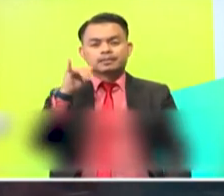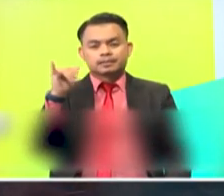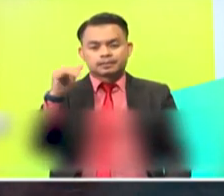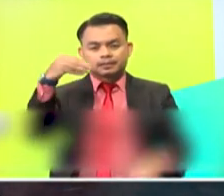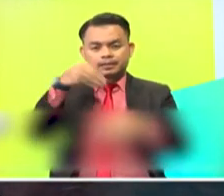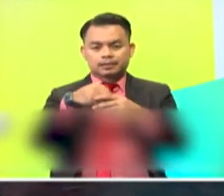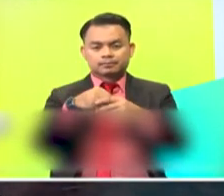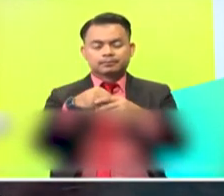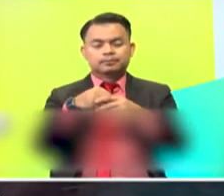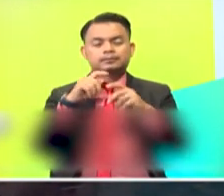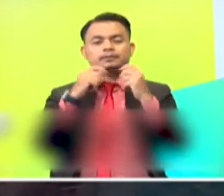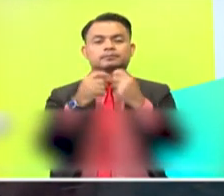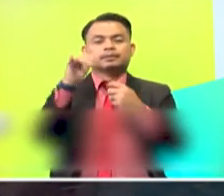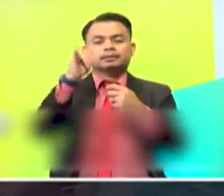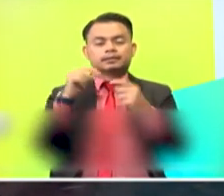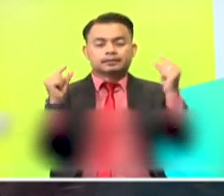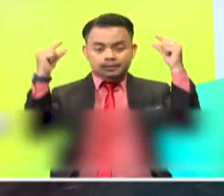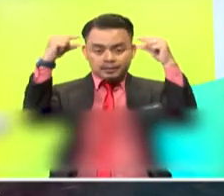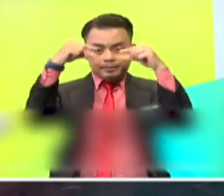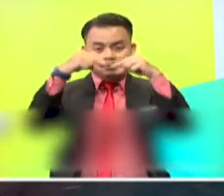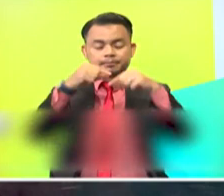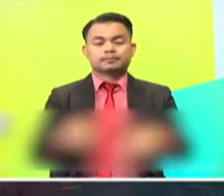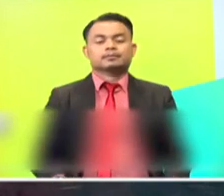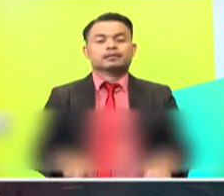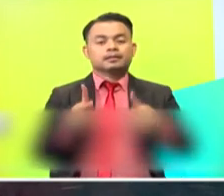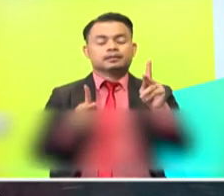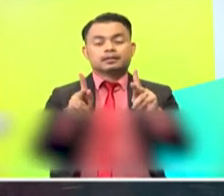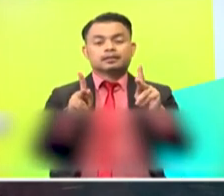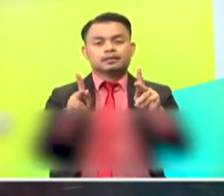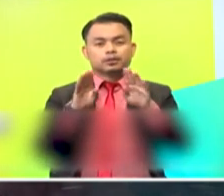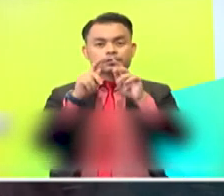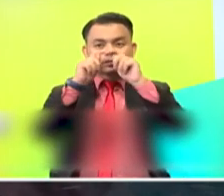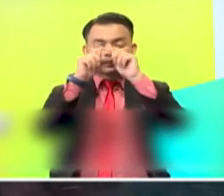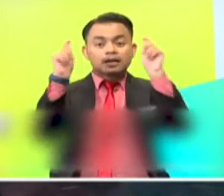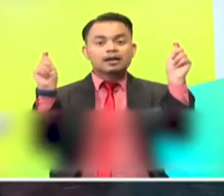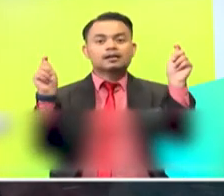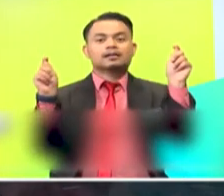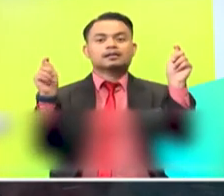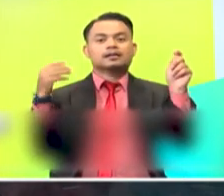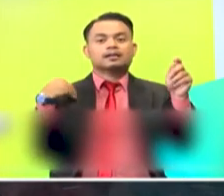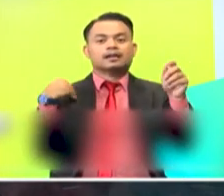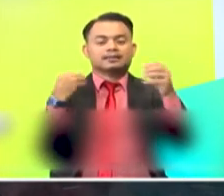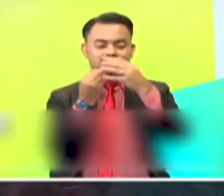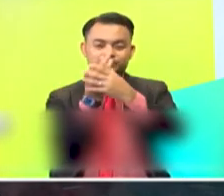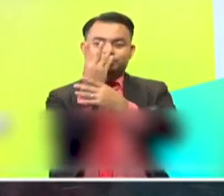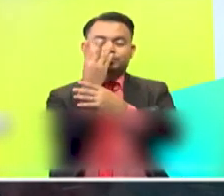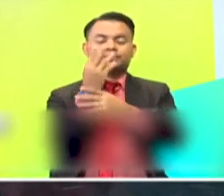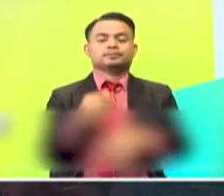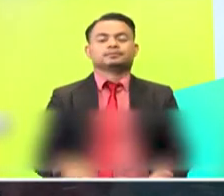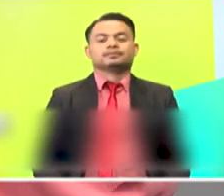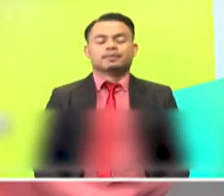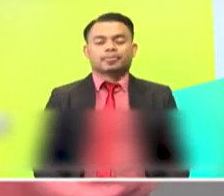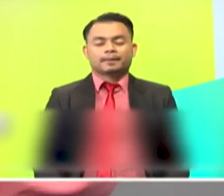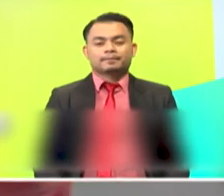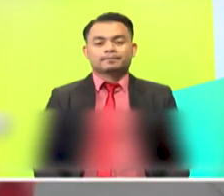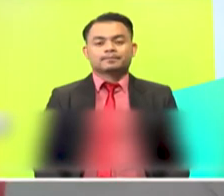sebagai tempat yang cerah dia akan tumbuh tuh Hai Betul kalau tumbuh Tunas 1005 kan lagi ke Ceko